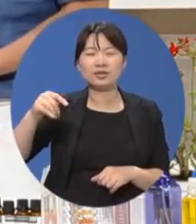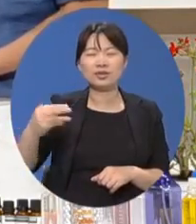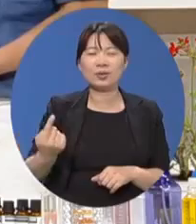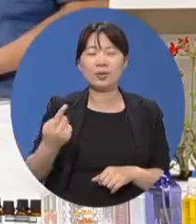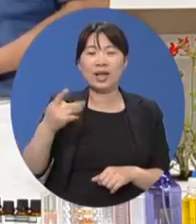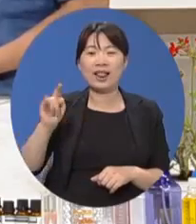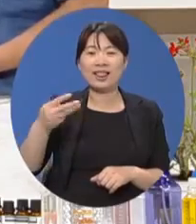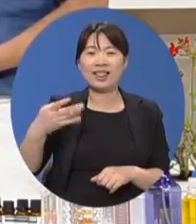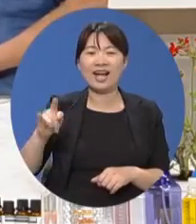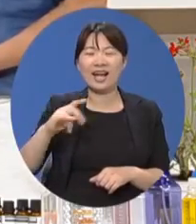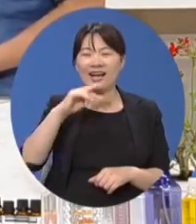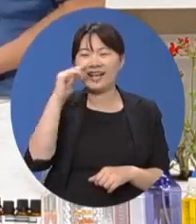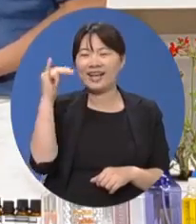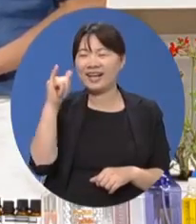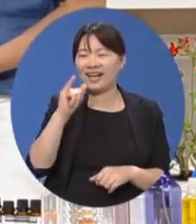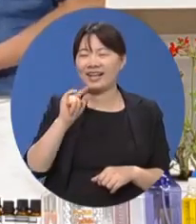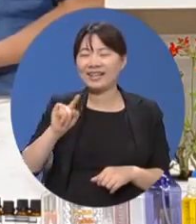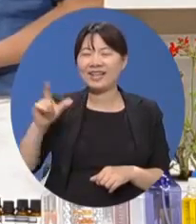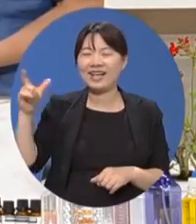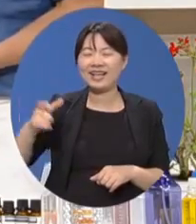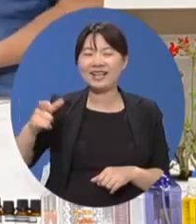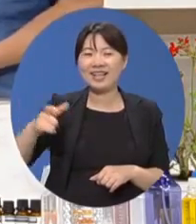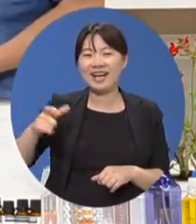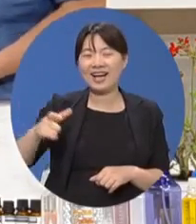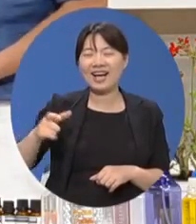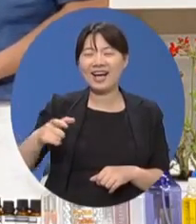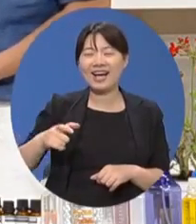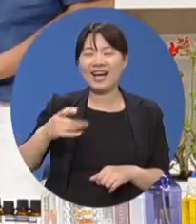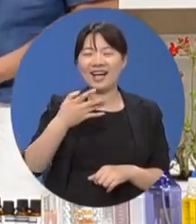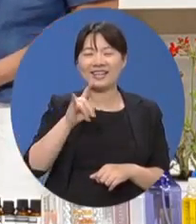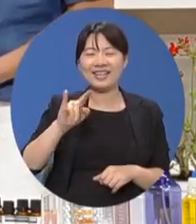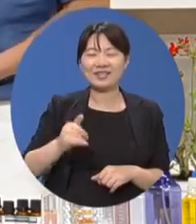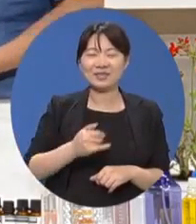예 굉장히 강한 내 준비하세요